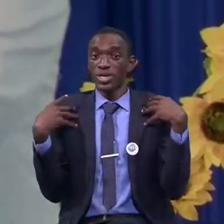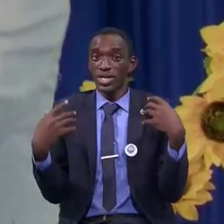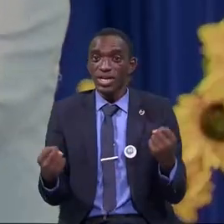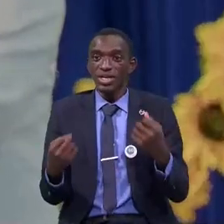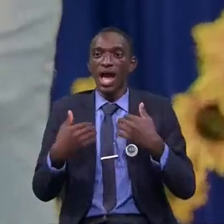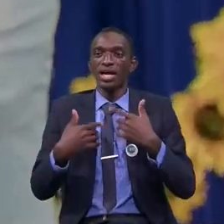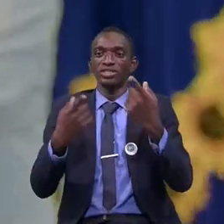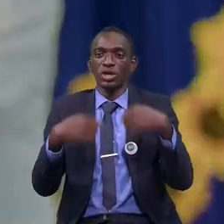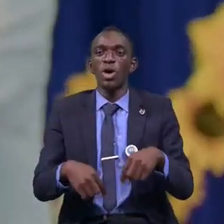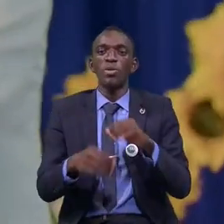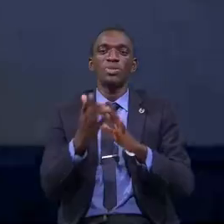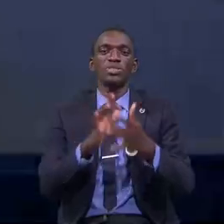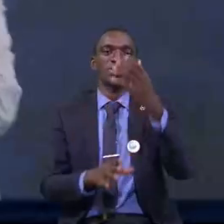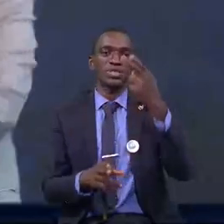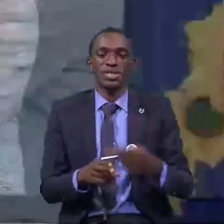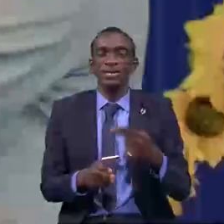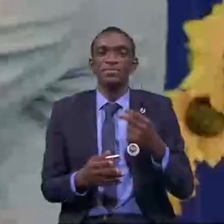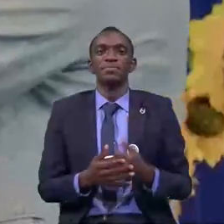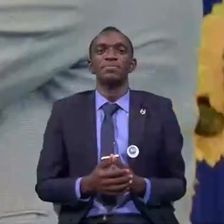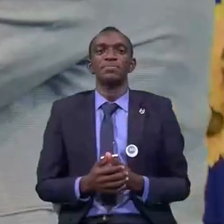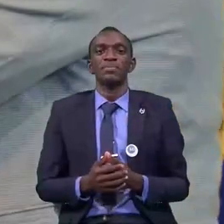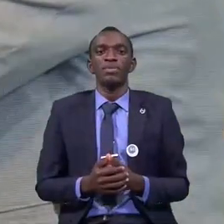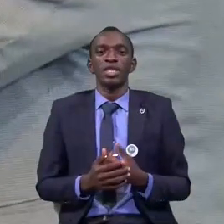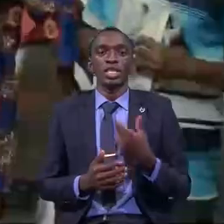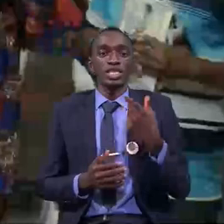Ta guérison est venue.